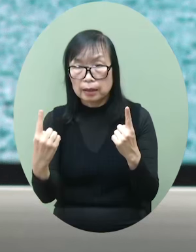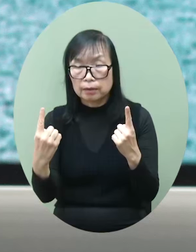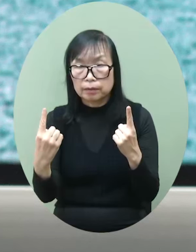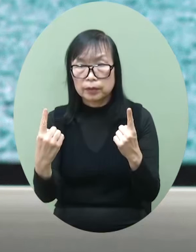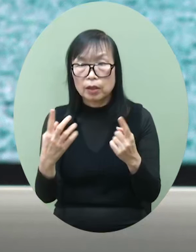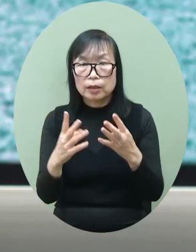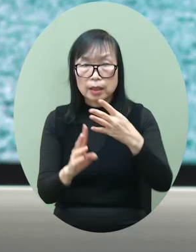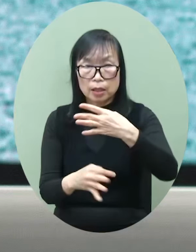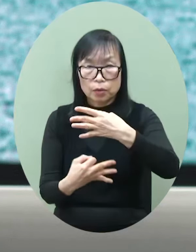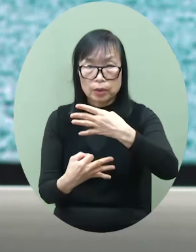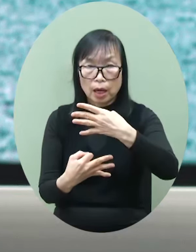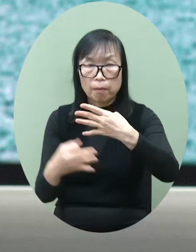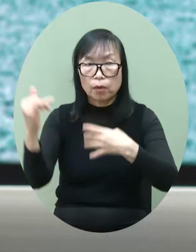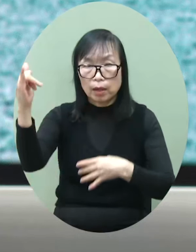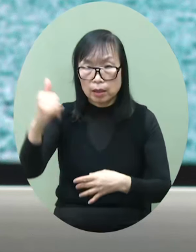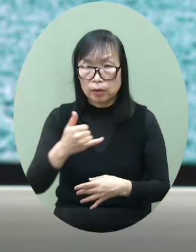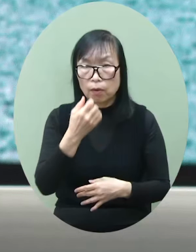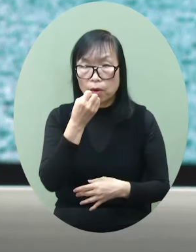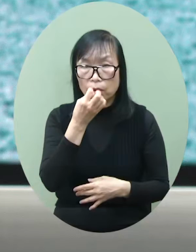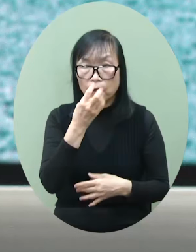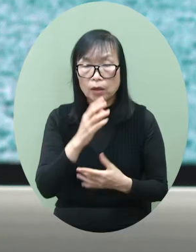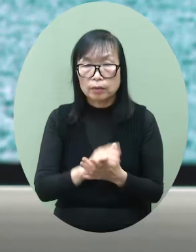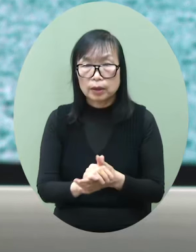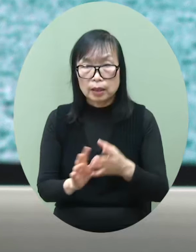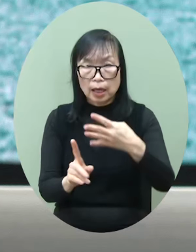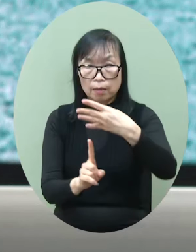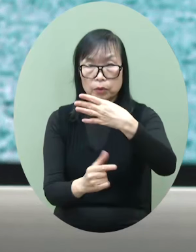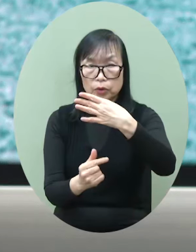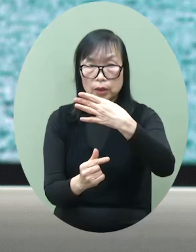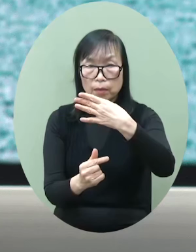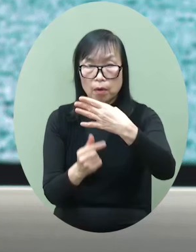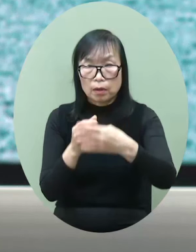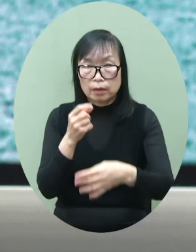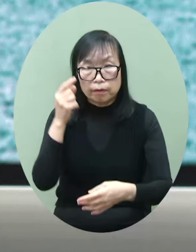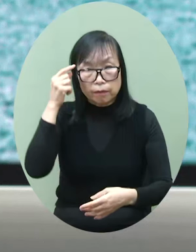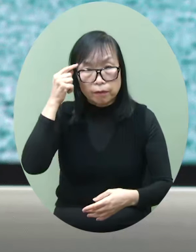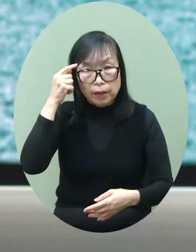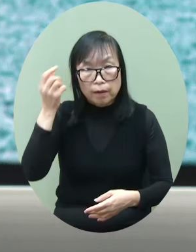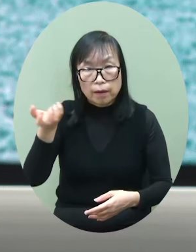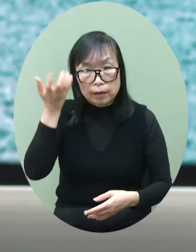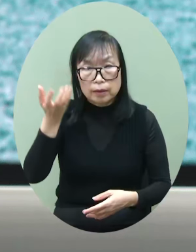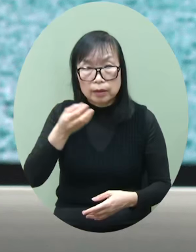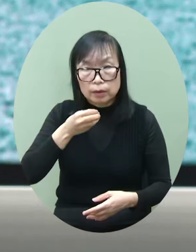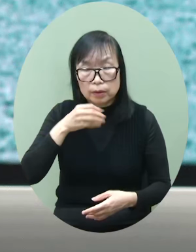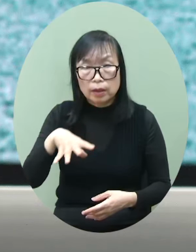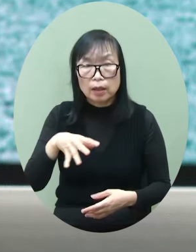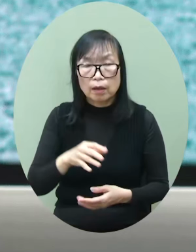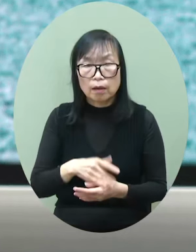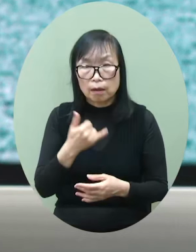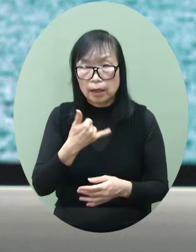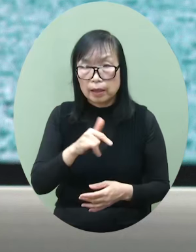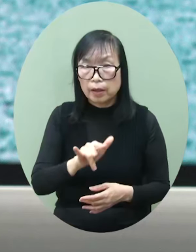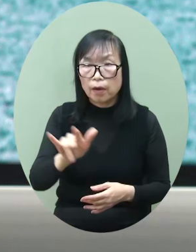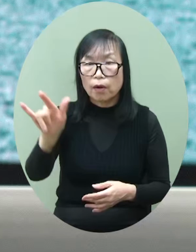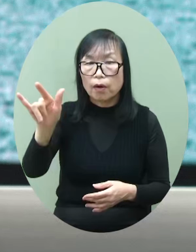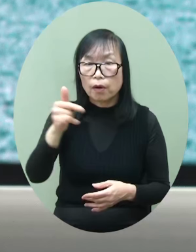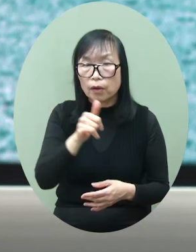4月3日到港他應該是3月10日曾經發燒離港的時候就是